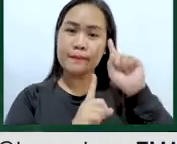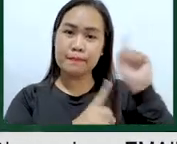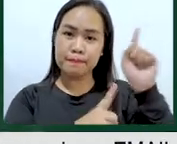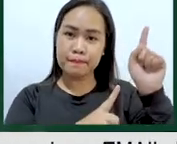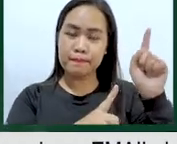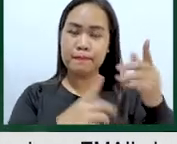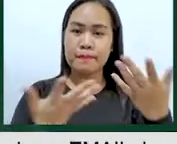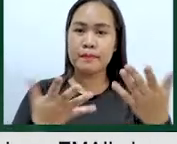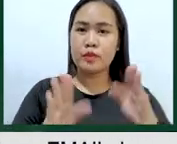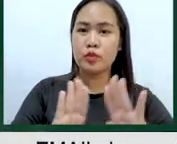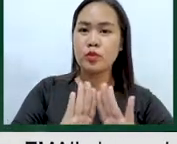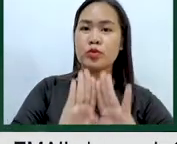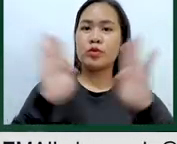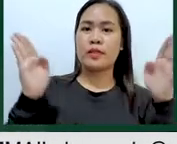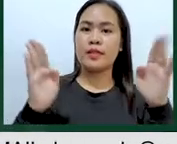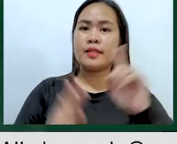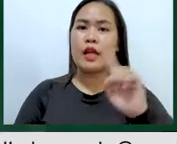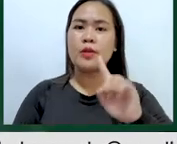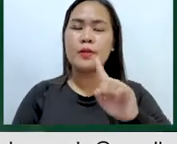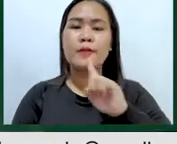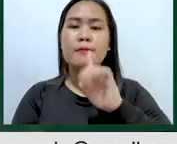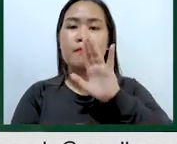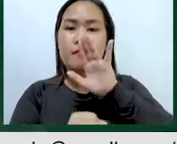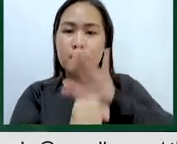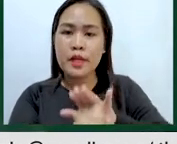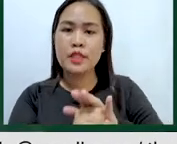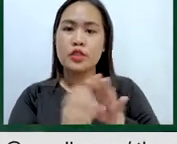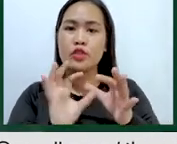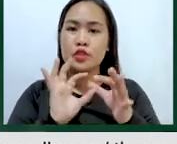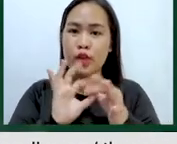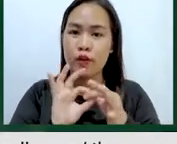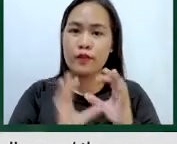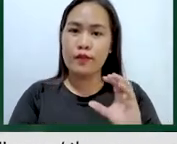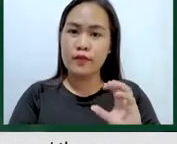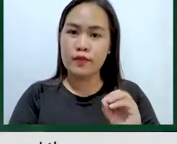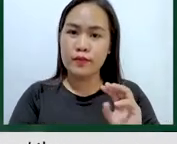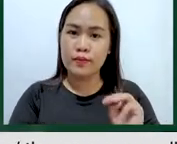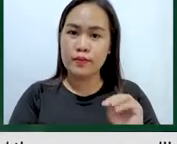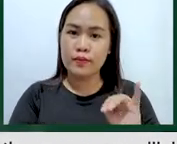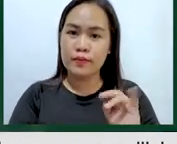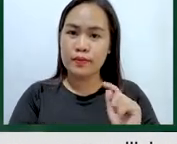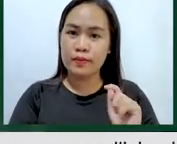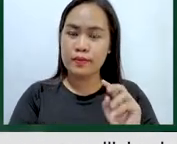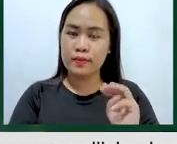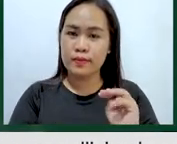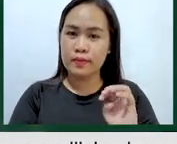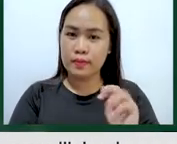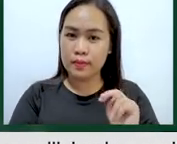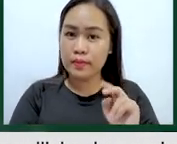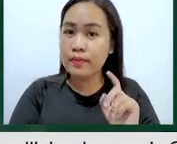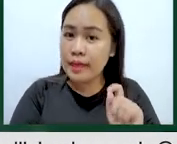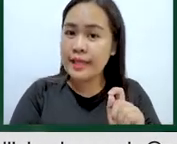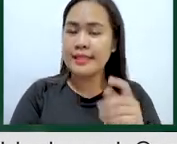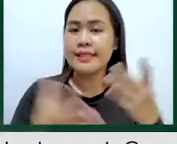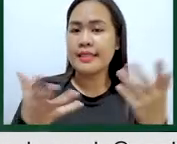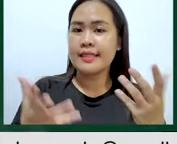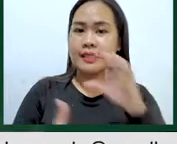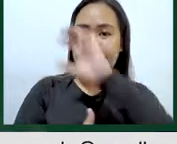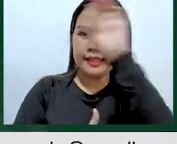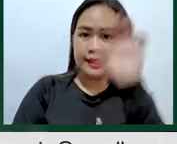sa launching ng campaign na to and ng pledge of commitment via Zoom. So, ang aking panawagan po sa ating mga kabarangay,